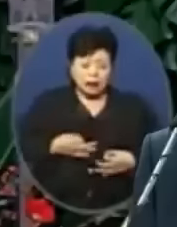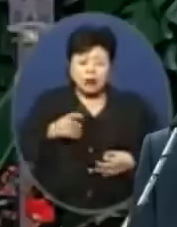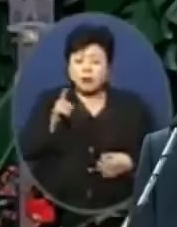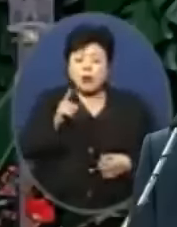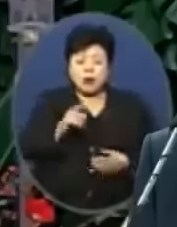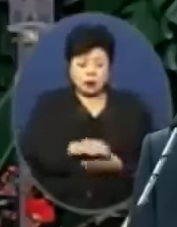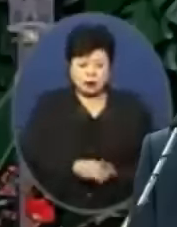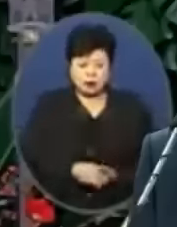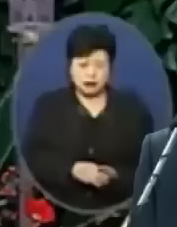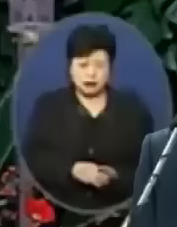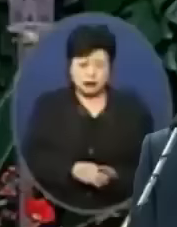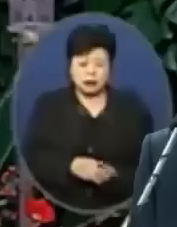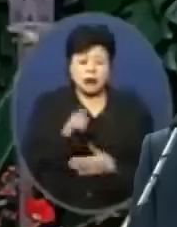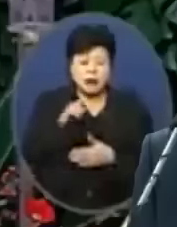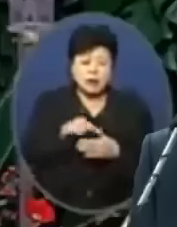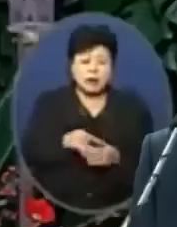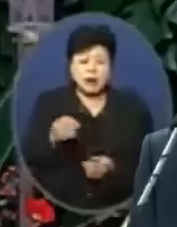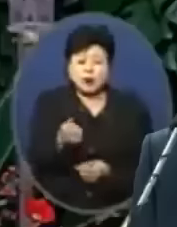마음에 공허한